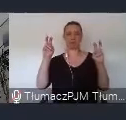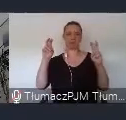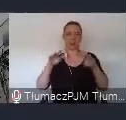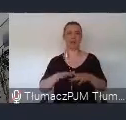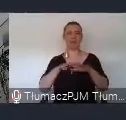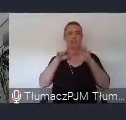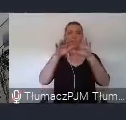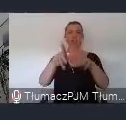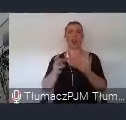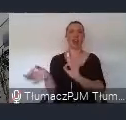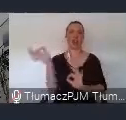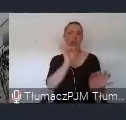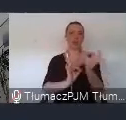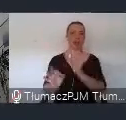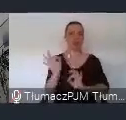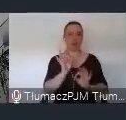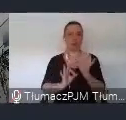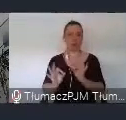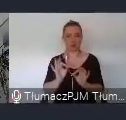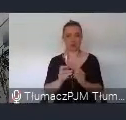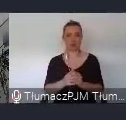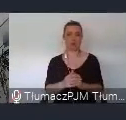unijna, zmierzająca w kierunku